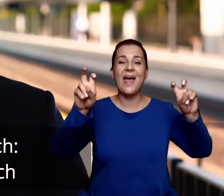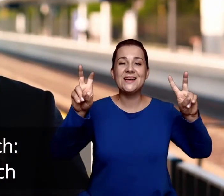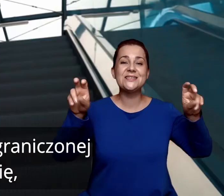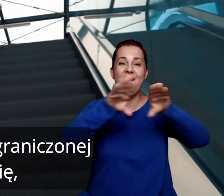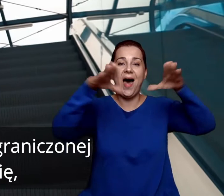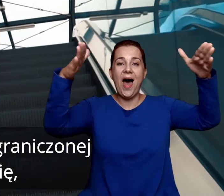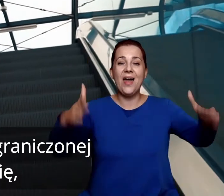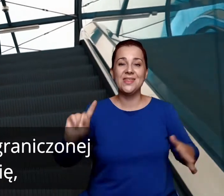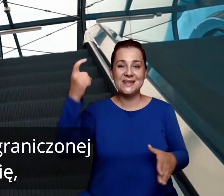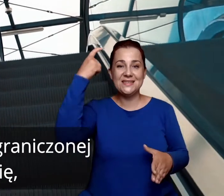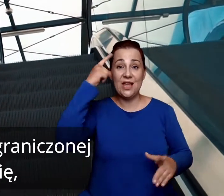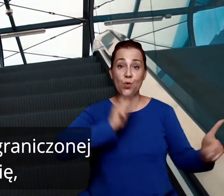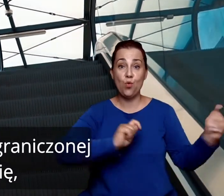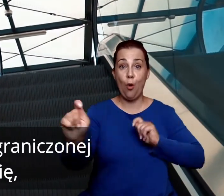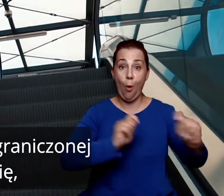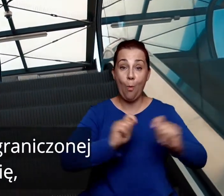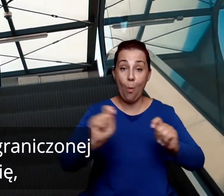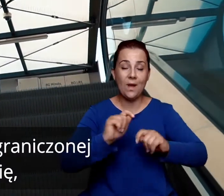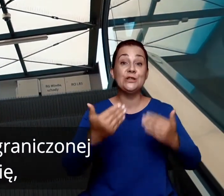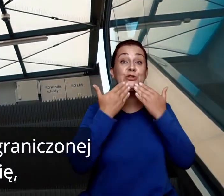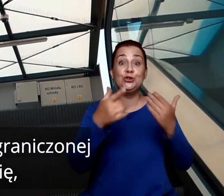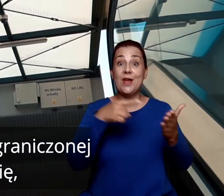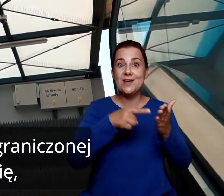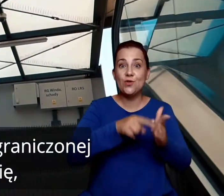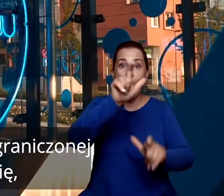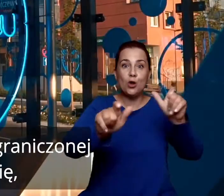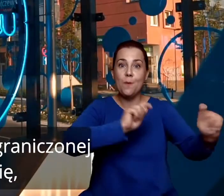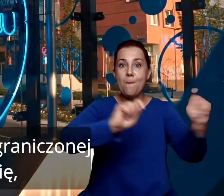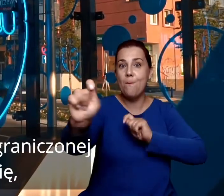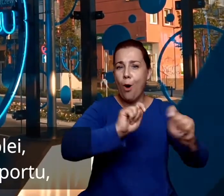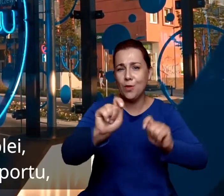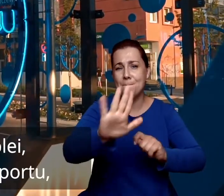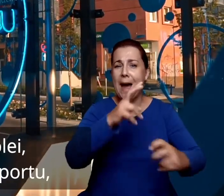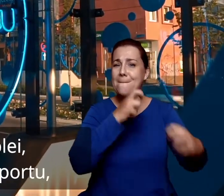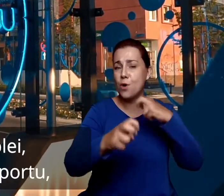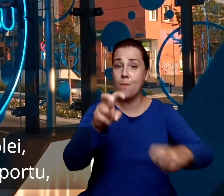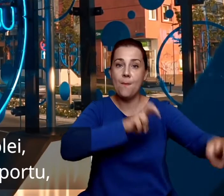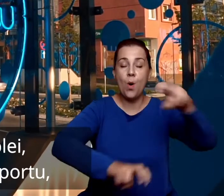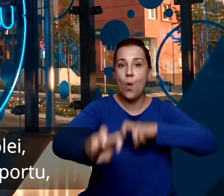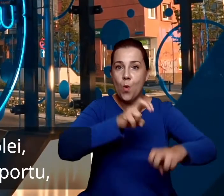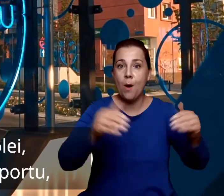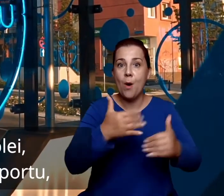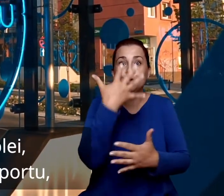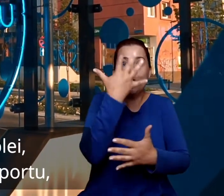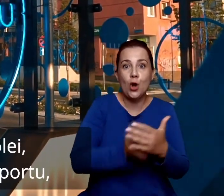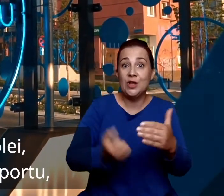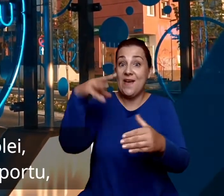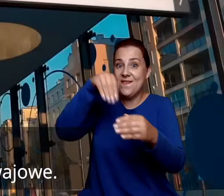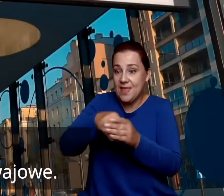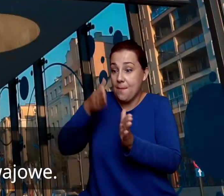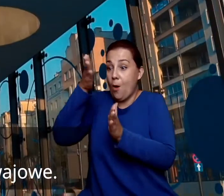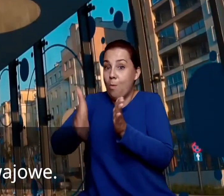umożliwiających podróż o ograniczonej możliwości poruszania, wykorzystania zarówno z kolei, jak i innych środków